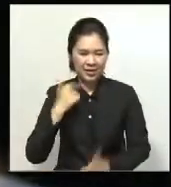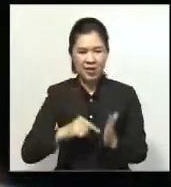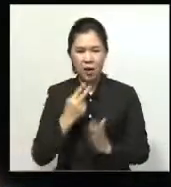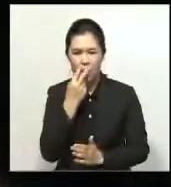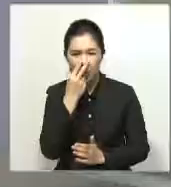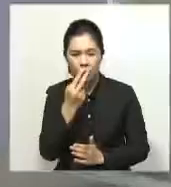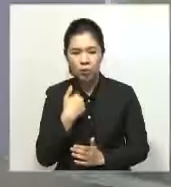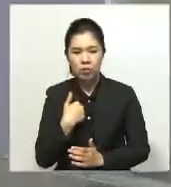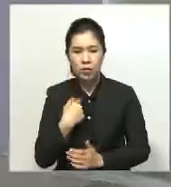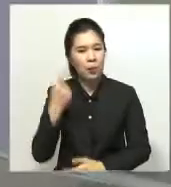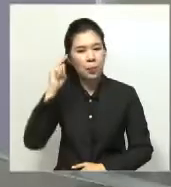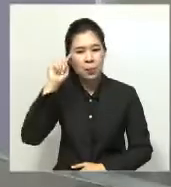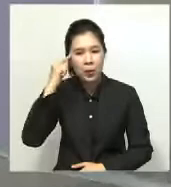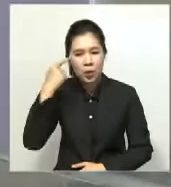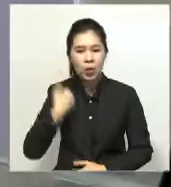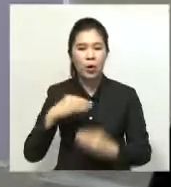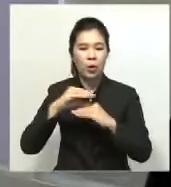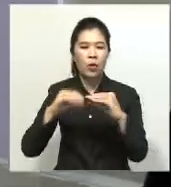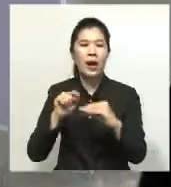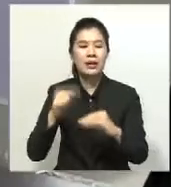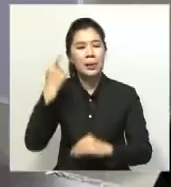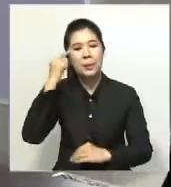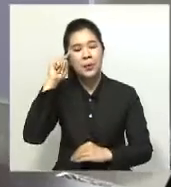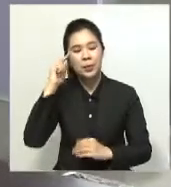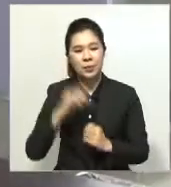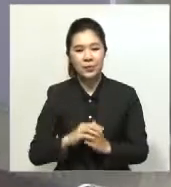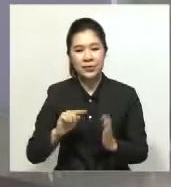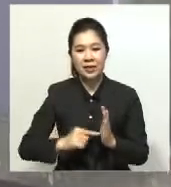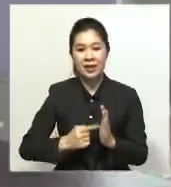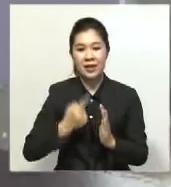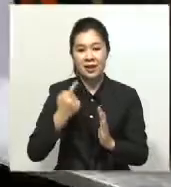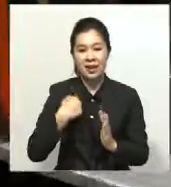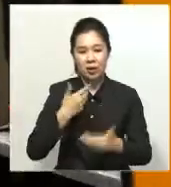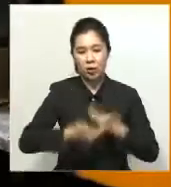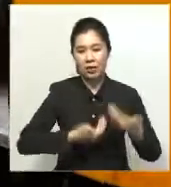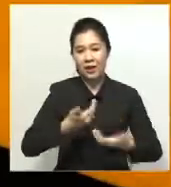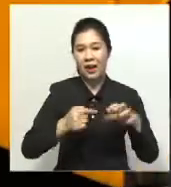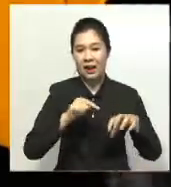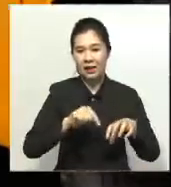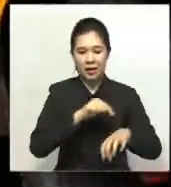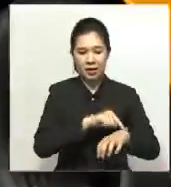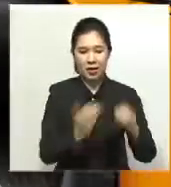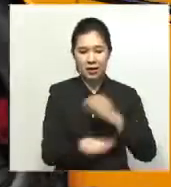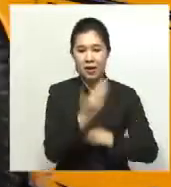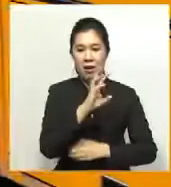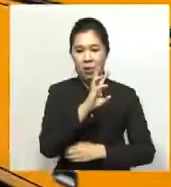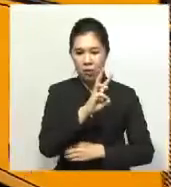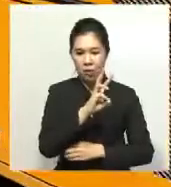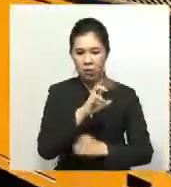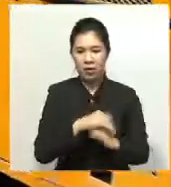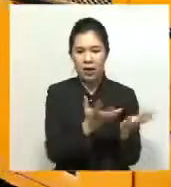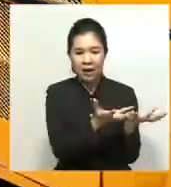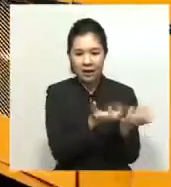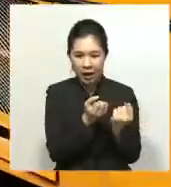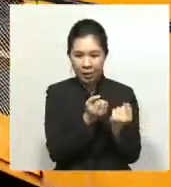ามหลายคนบอกว่ายังไม่ทราบว่ามีโครงการดังกล่าวนะคะรถคันแรกเนี่ยเริ่มออกจากตลาดมีนบุรีเวลา6นาฬิการับผู้โดย